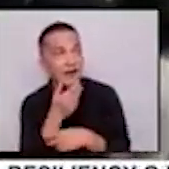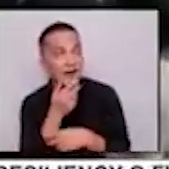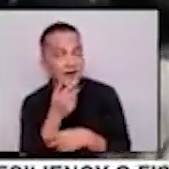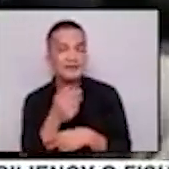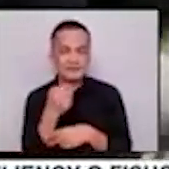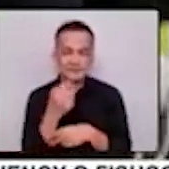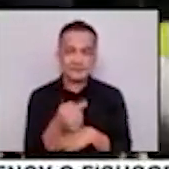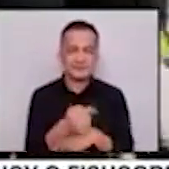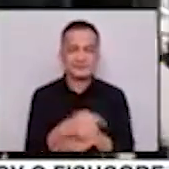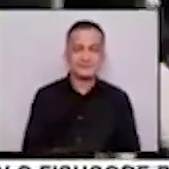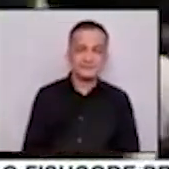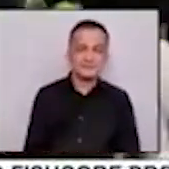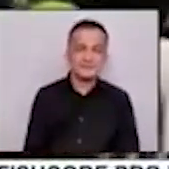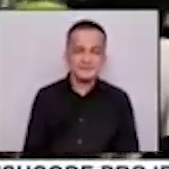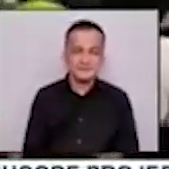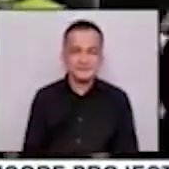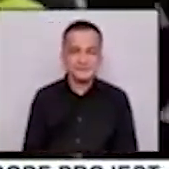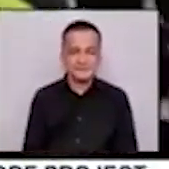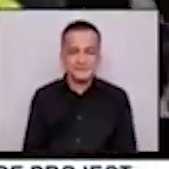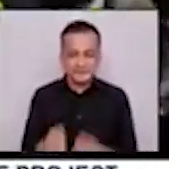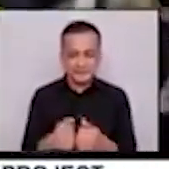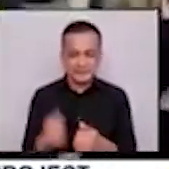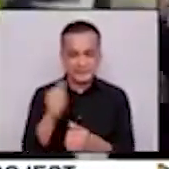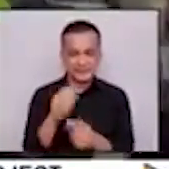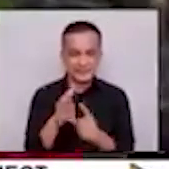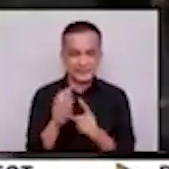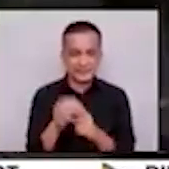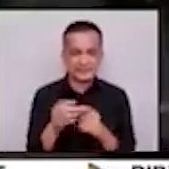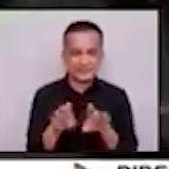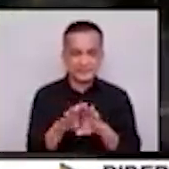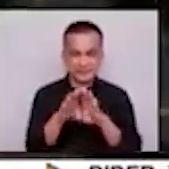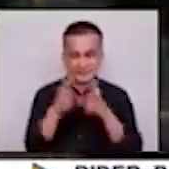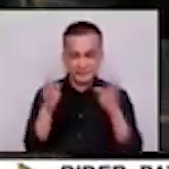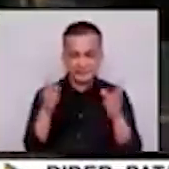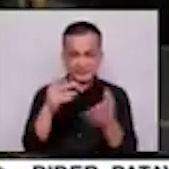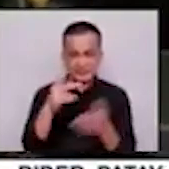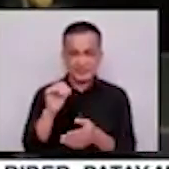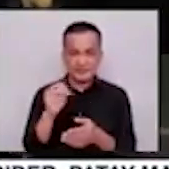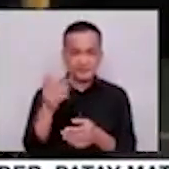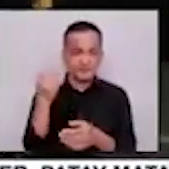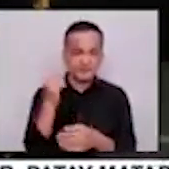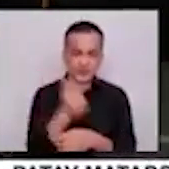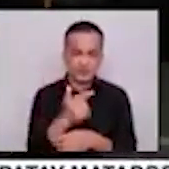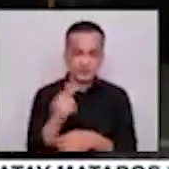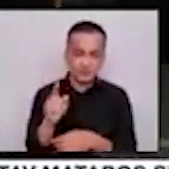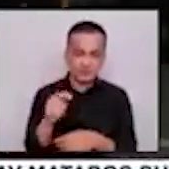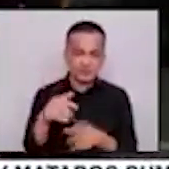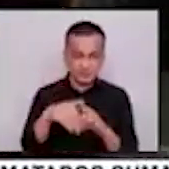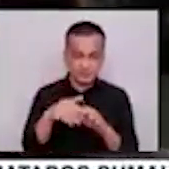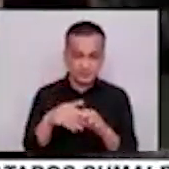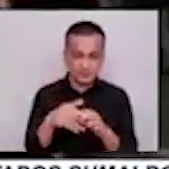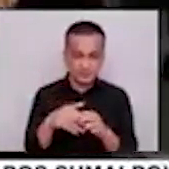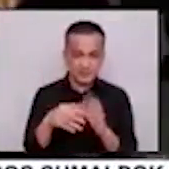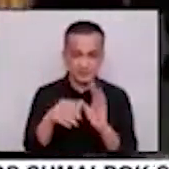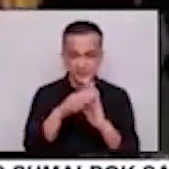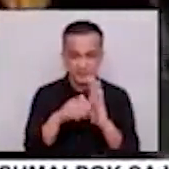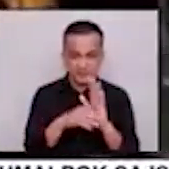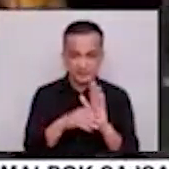ng barangay, uno na lang binuksan ang Paskuhan Park noong 2021. Ngayong mas maluwag na ang mga restriction laban sa